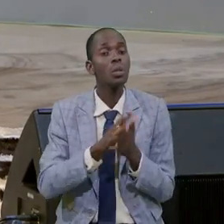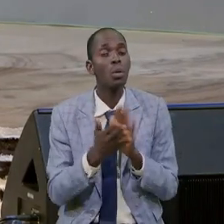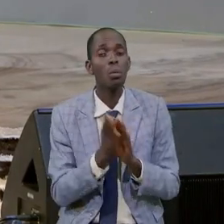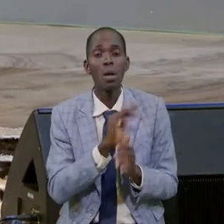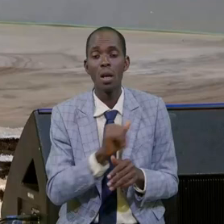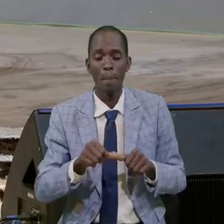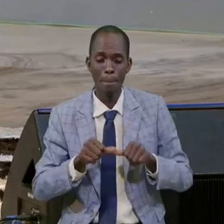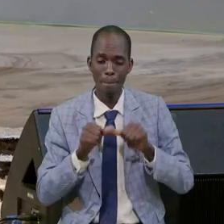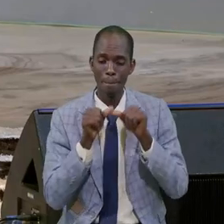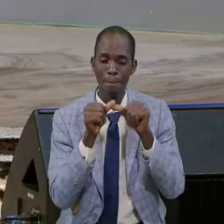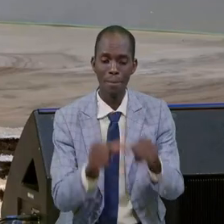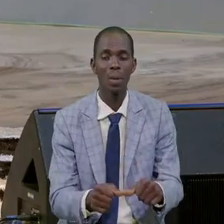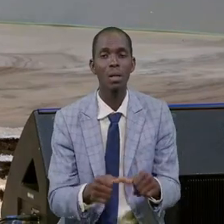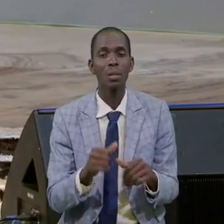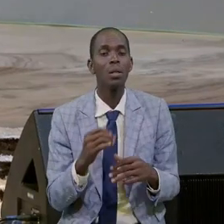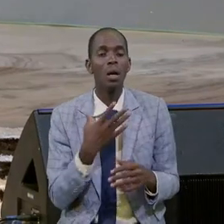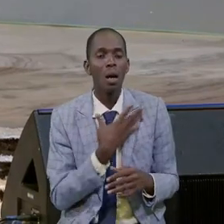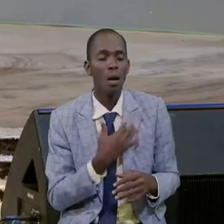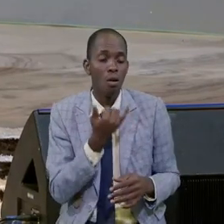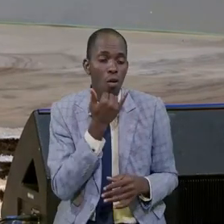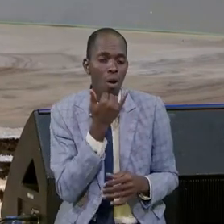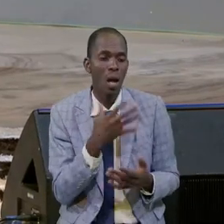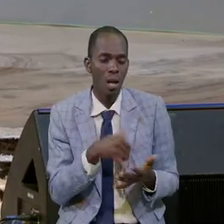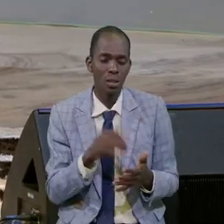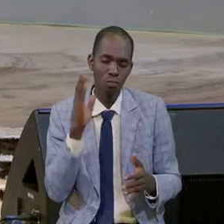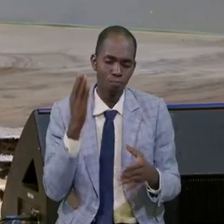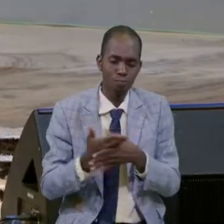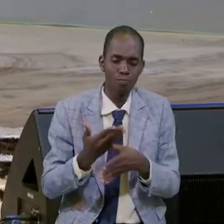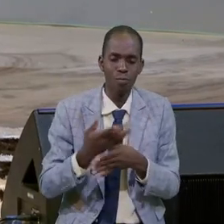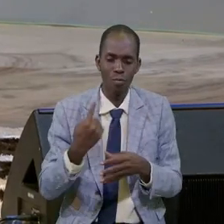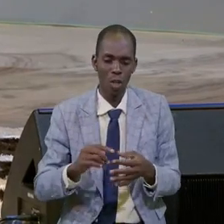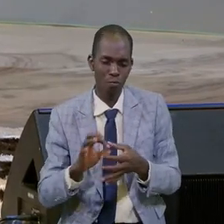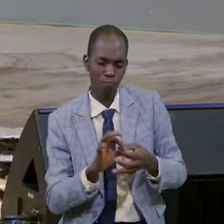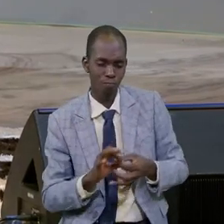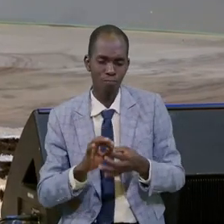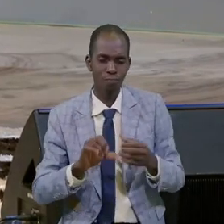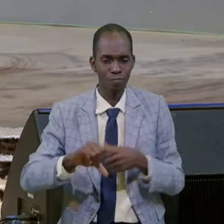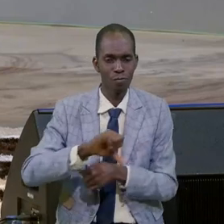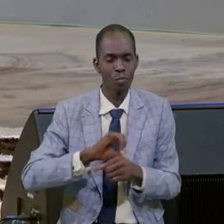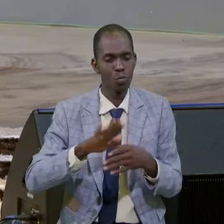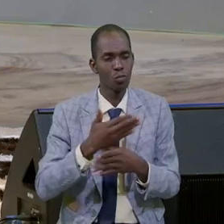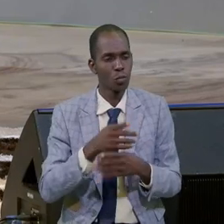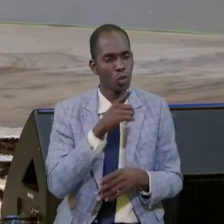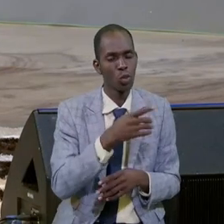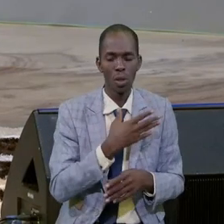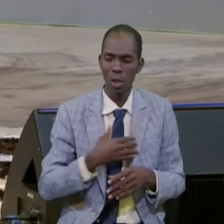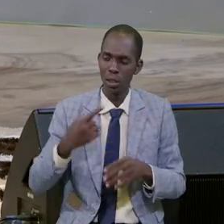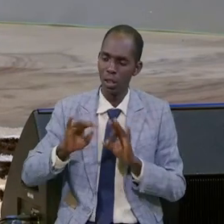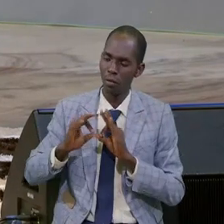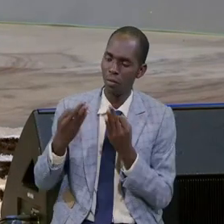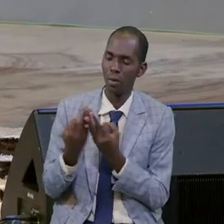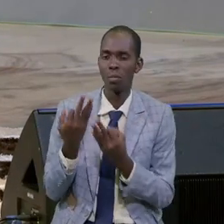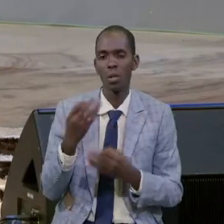une pierre d'achoppement permanente. Cela dérange la communion, la relation entre vous et les membres de la famille de